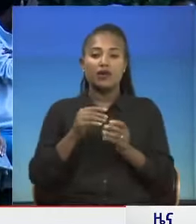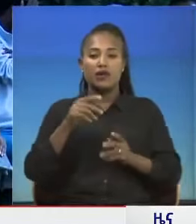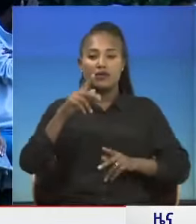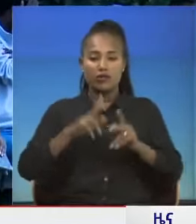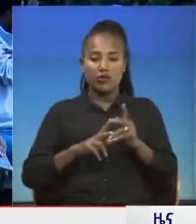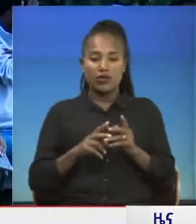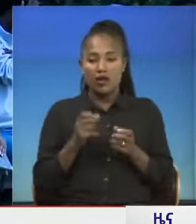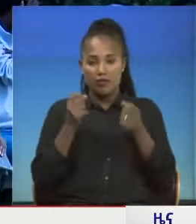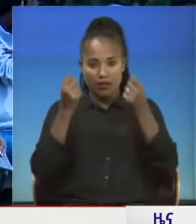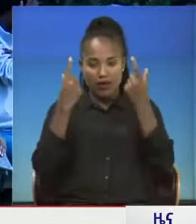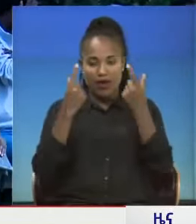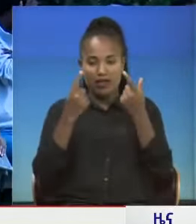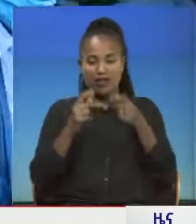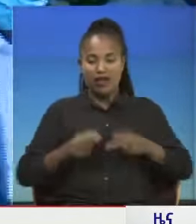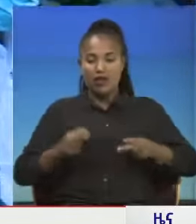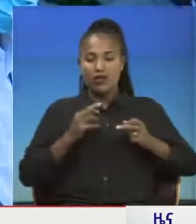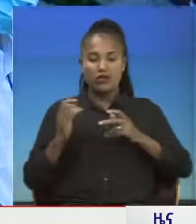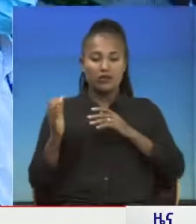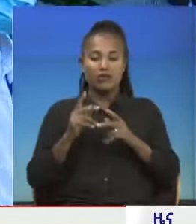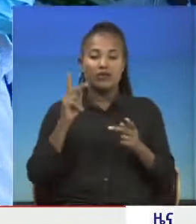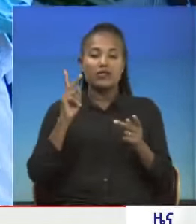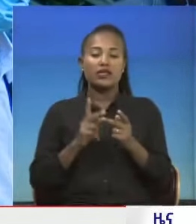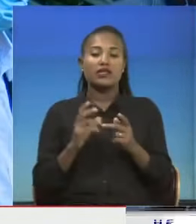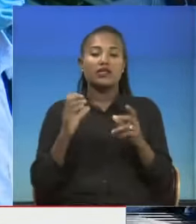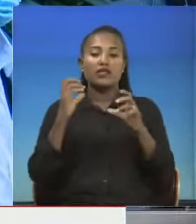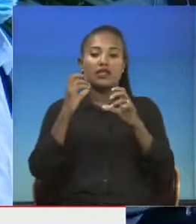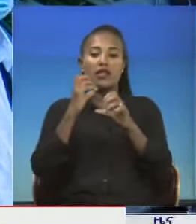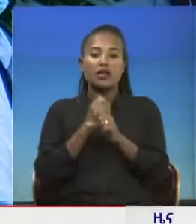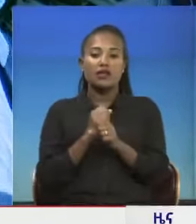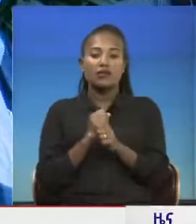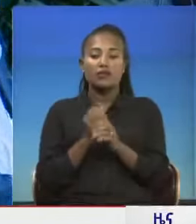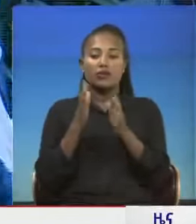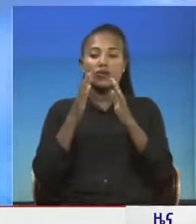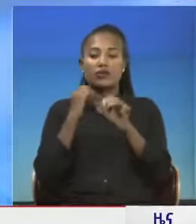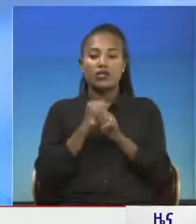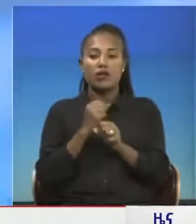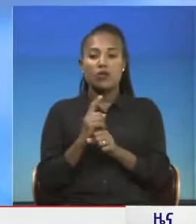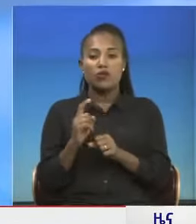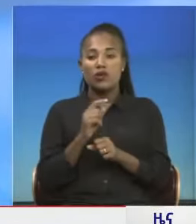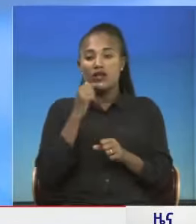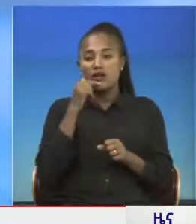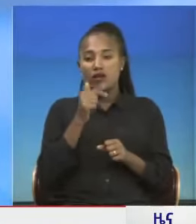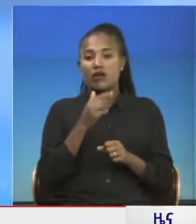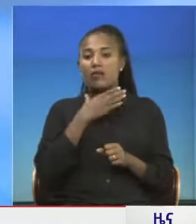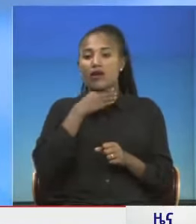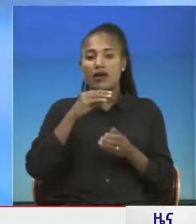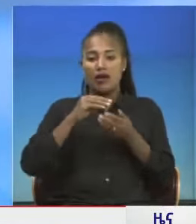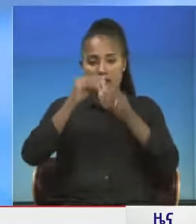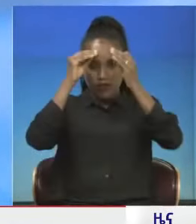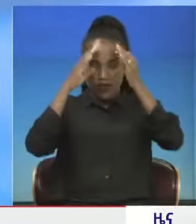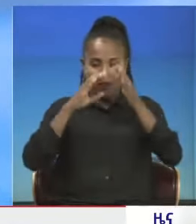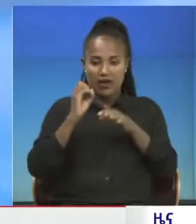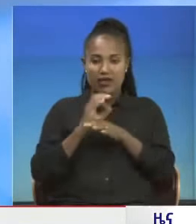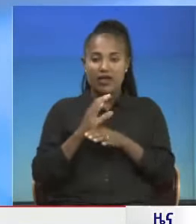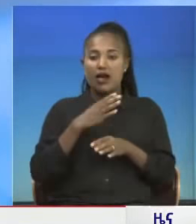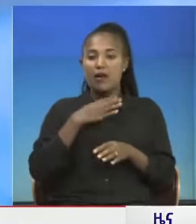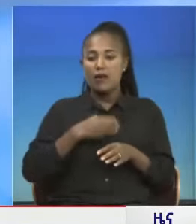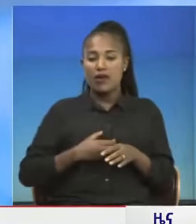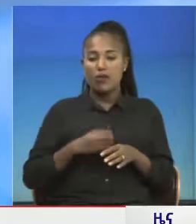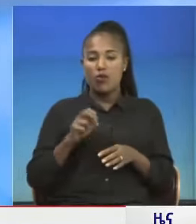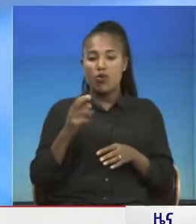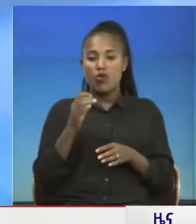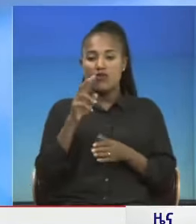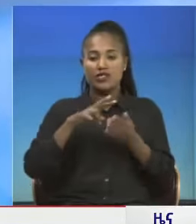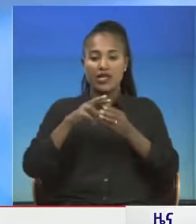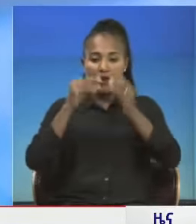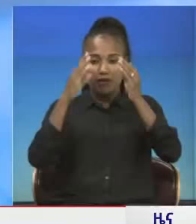ባለፈ ህብረተሰቡን በማንቃት የህልውና ዘመቻውን በስኬት እንዲጠናቀቅ በትኩረት እየሰራ መሆኑን ያነሱት የአማራ ምሁራን መማክርት ጉባኤ አባልና